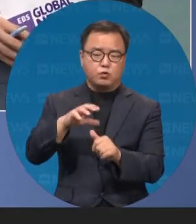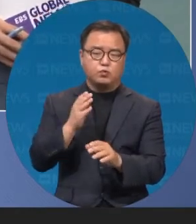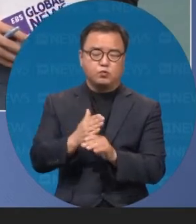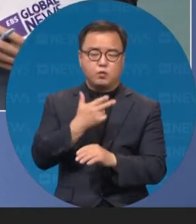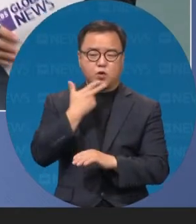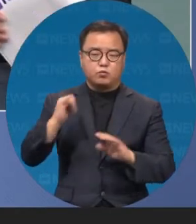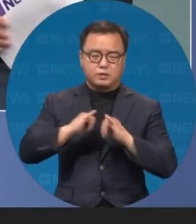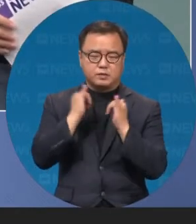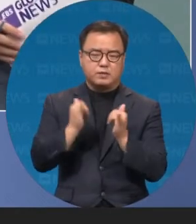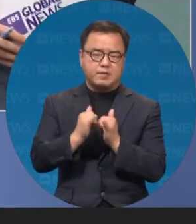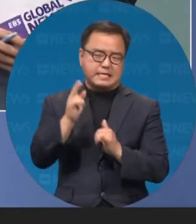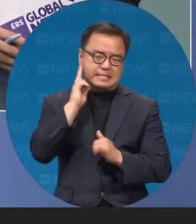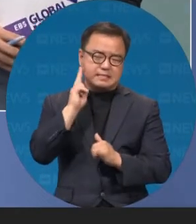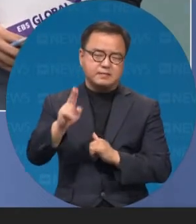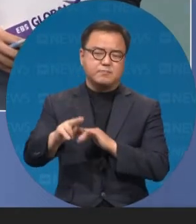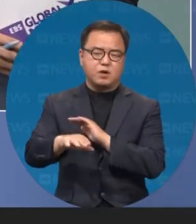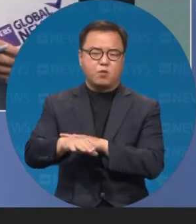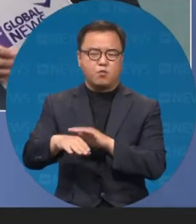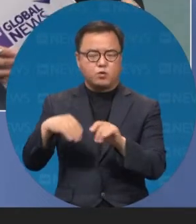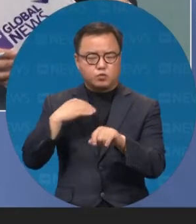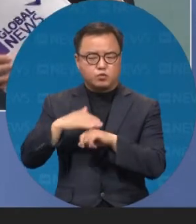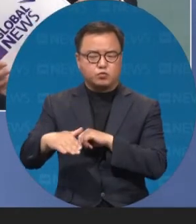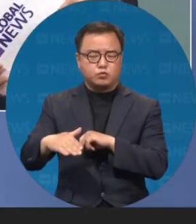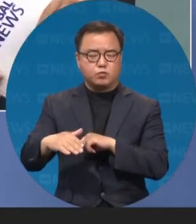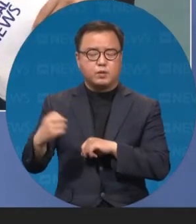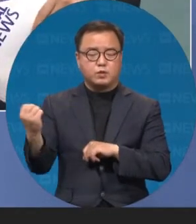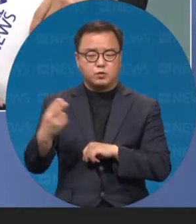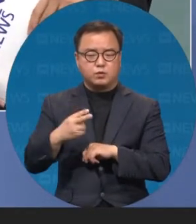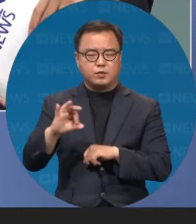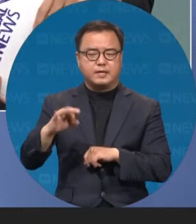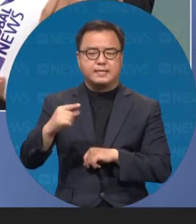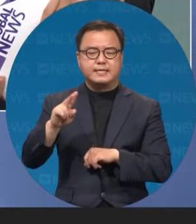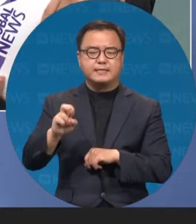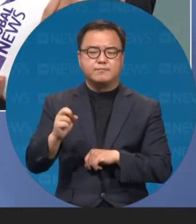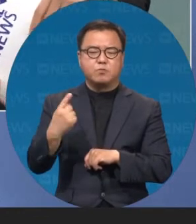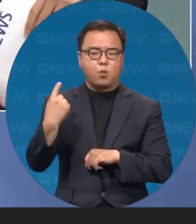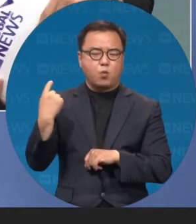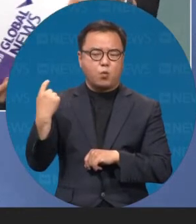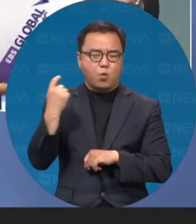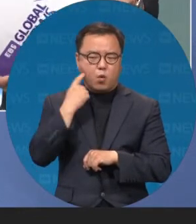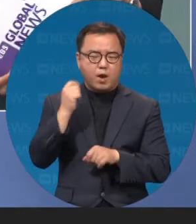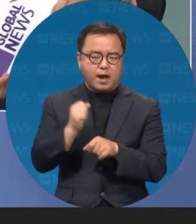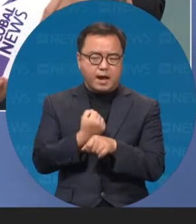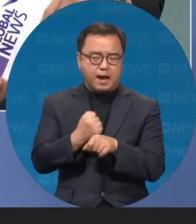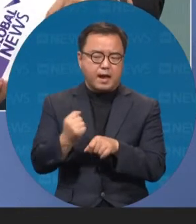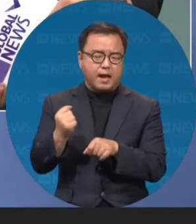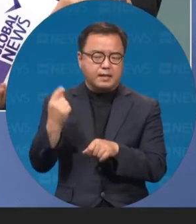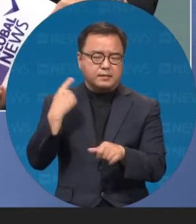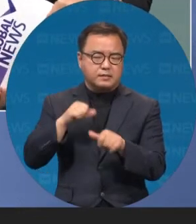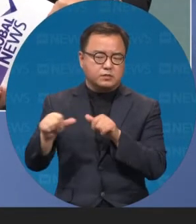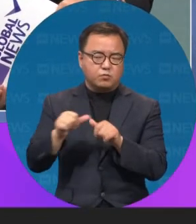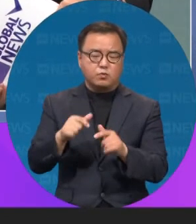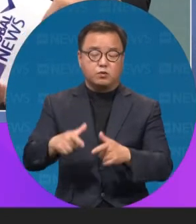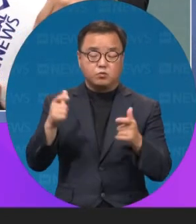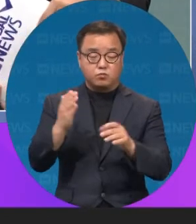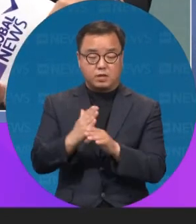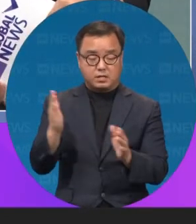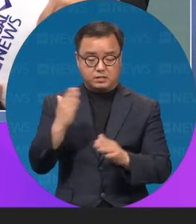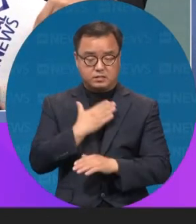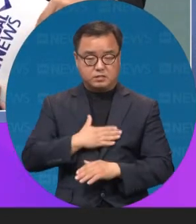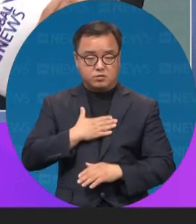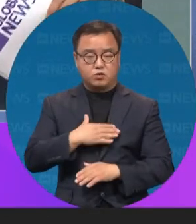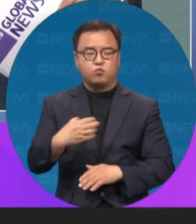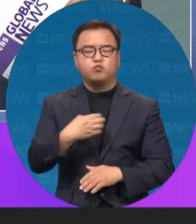이 극단 수의 적 연애와 음모론이 확산되면서 학생들의 정서 가위 개를 맡고 있다고 전했는데요 그러면서 이 극우단체